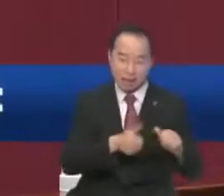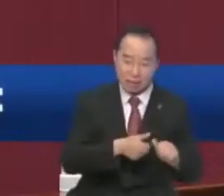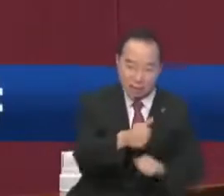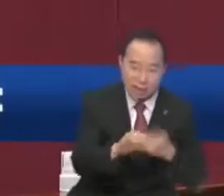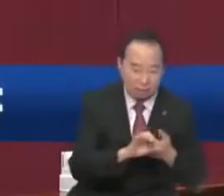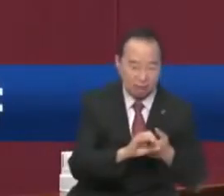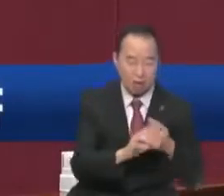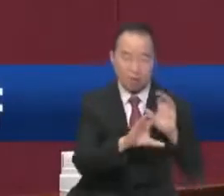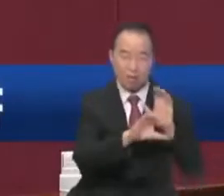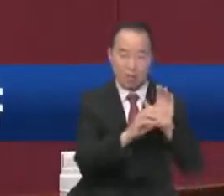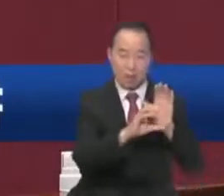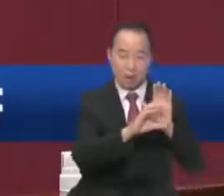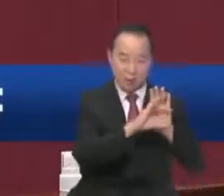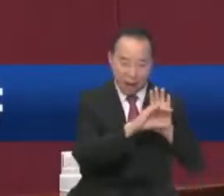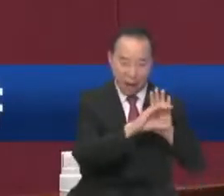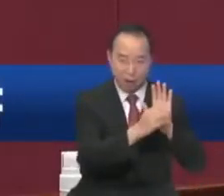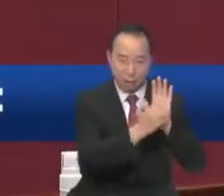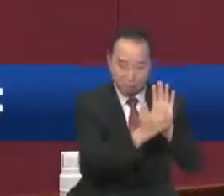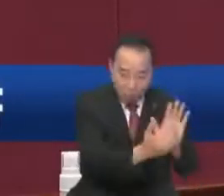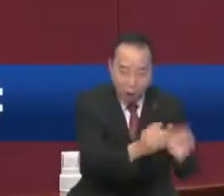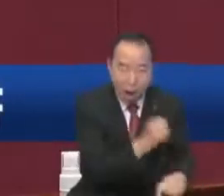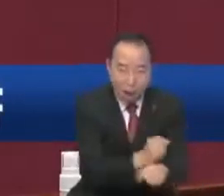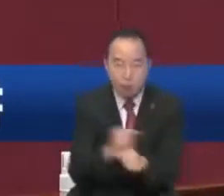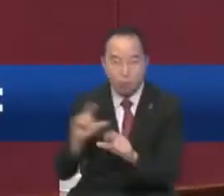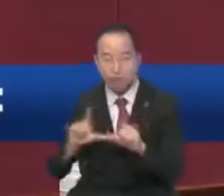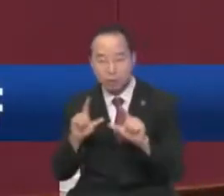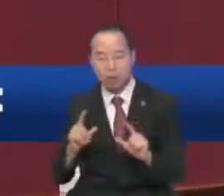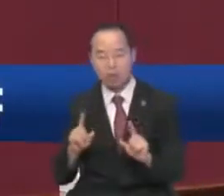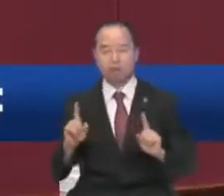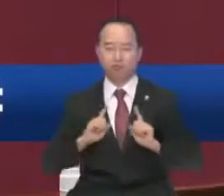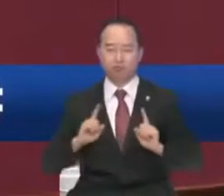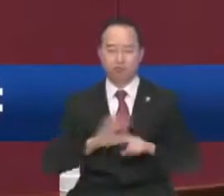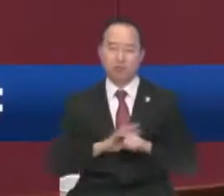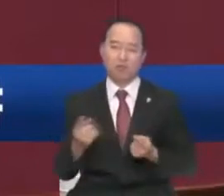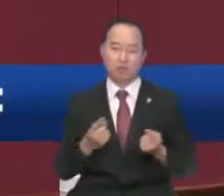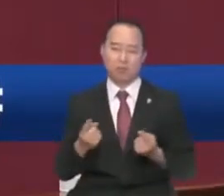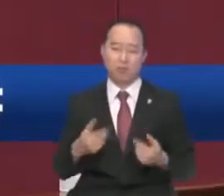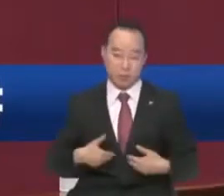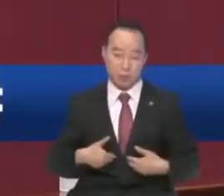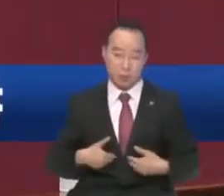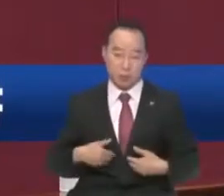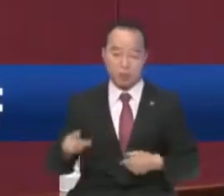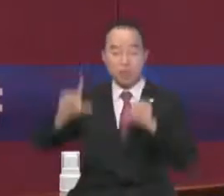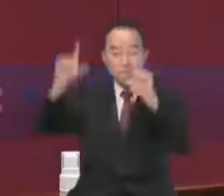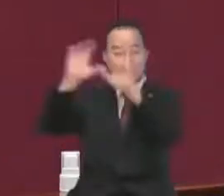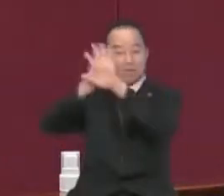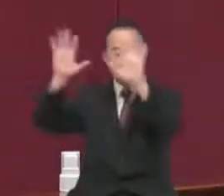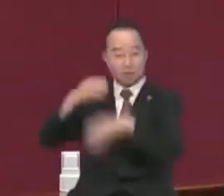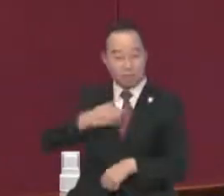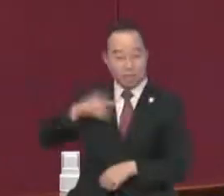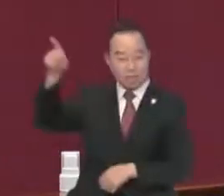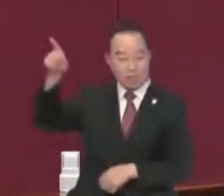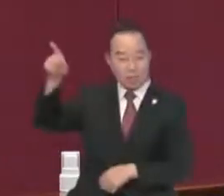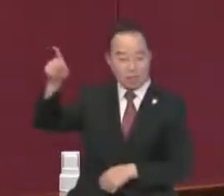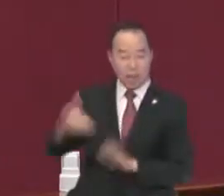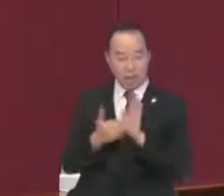균형을 갖춰가는 새로운 사회체제를 확립하는 것입니다. 그리고 기후위기 극복이야말로